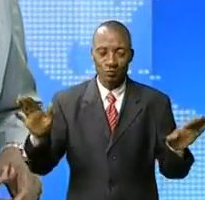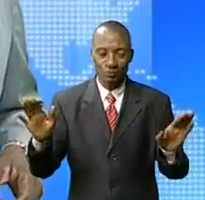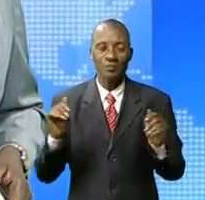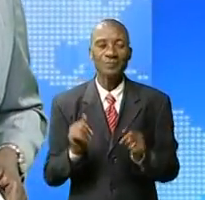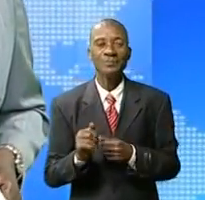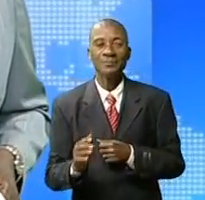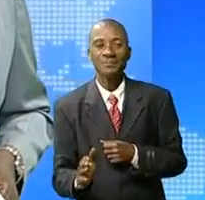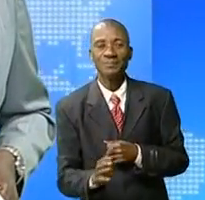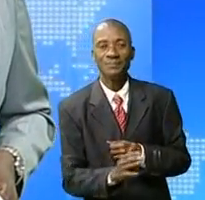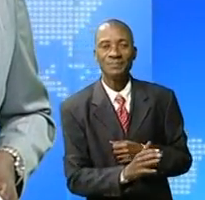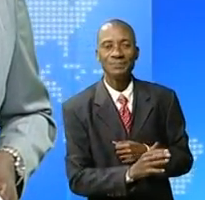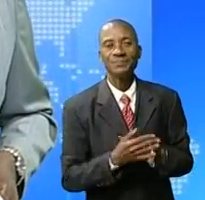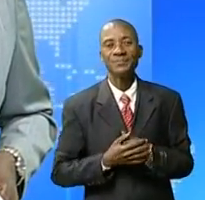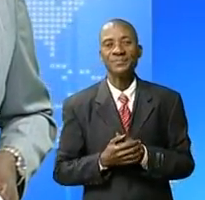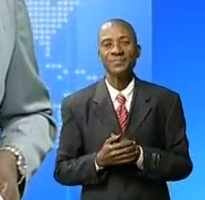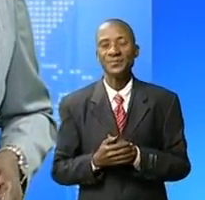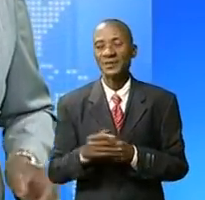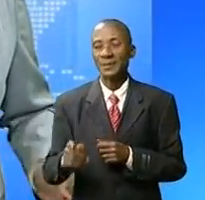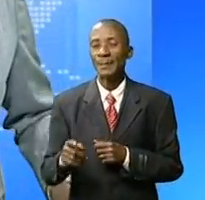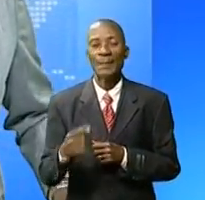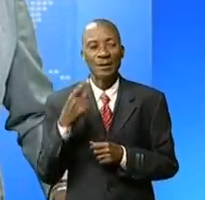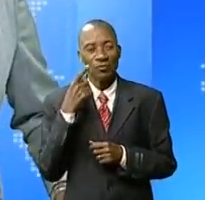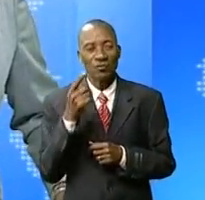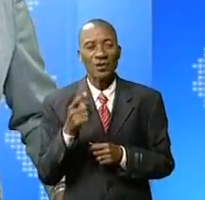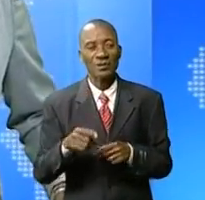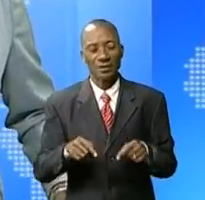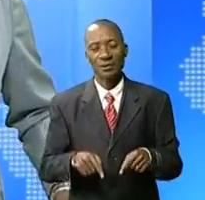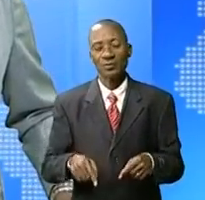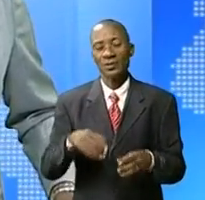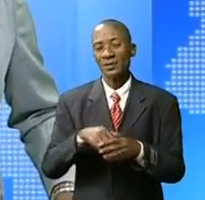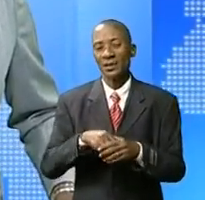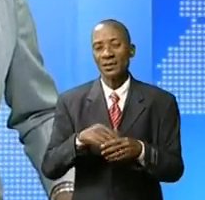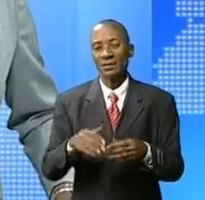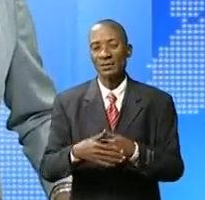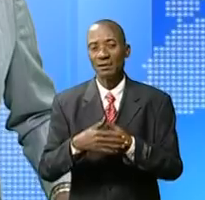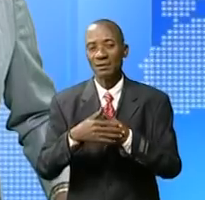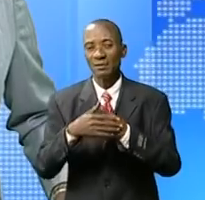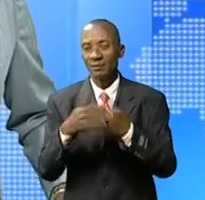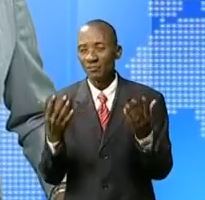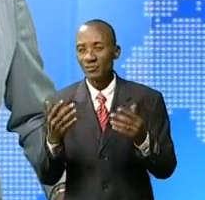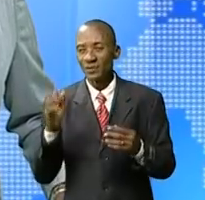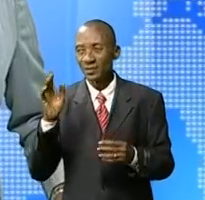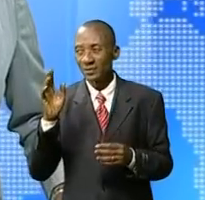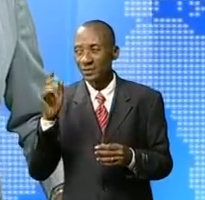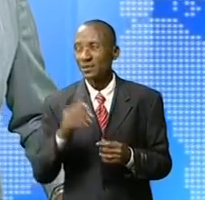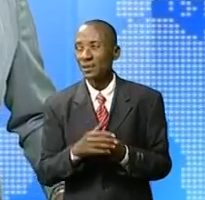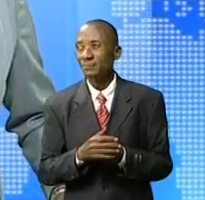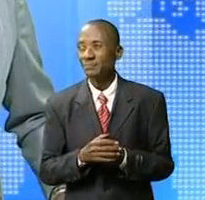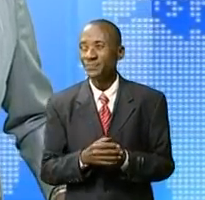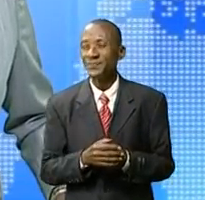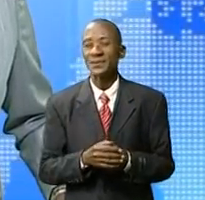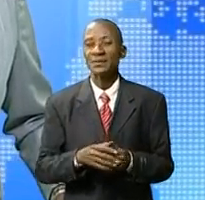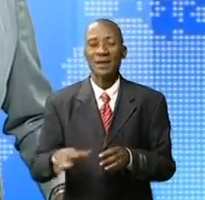Et puis la vice-ministre de la Santé publique a visité le centre biomédical Saint-Raphaël de la Fondation Pongwe. Ce centre de dépistage